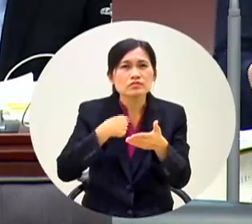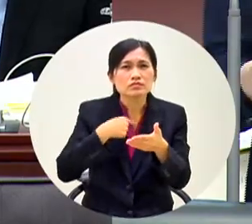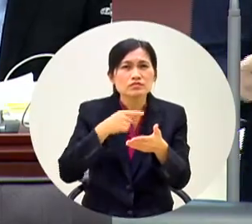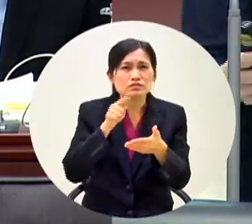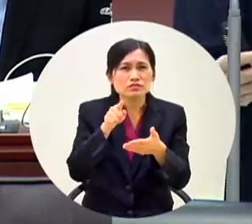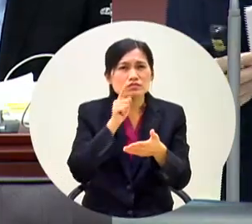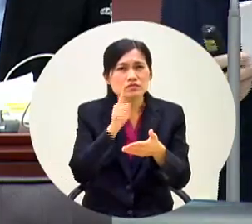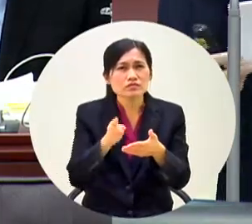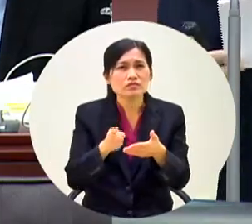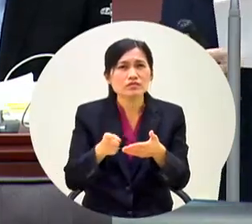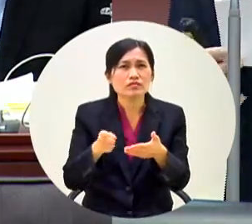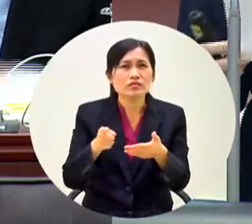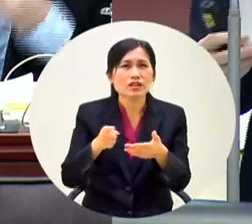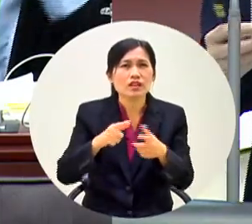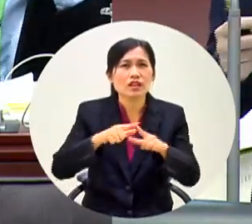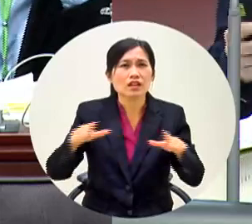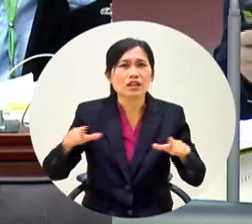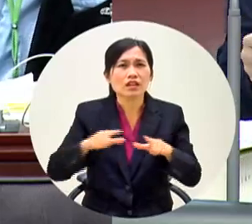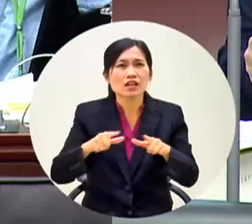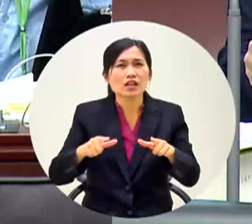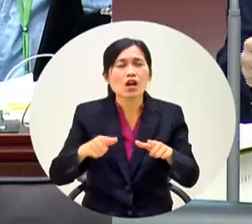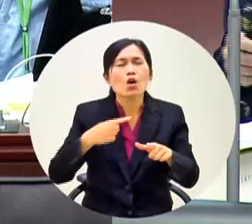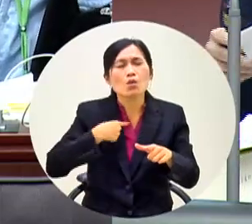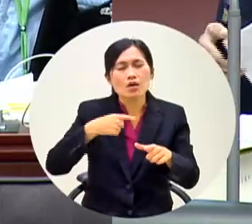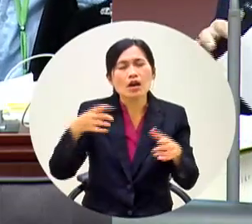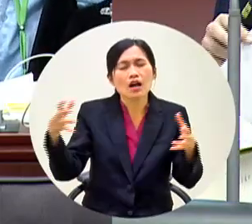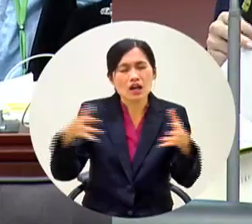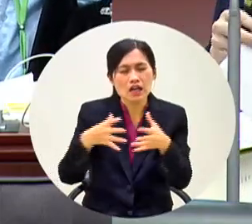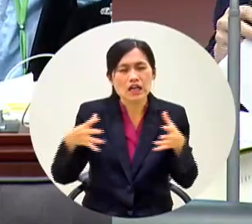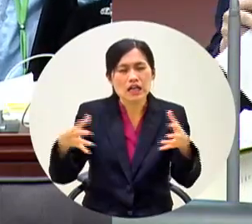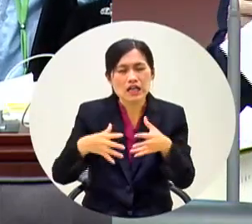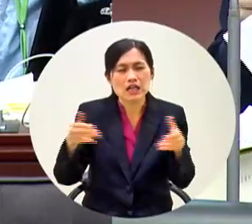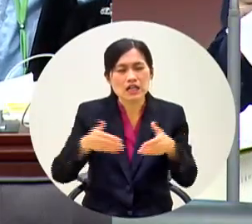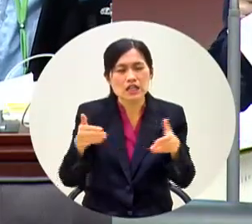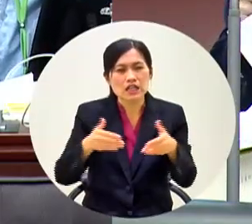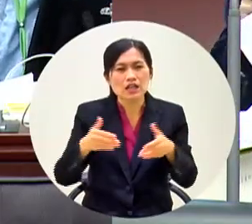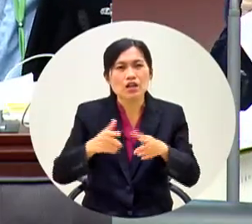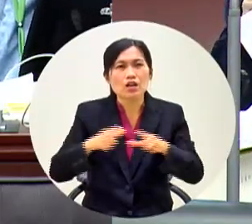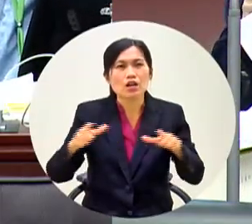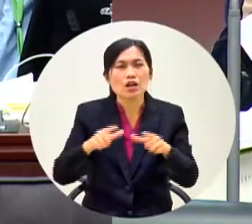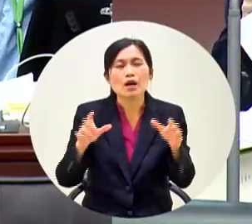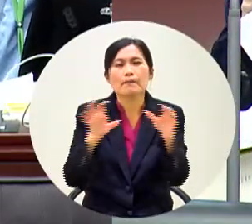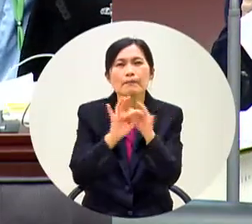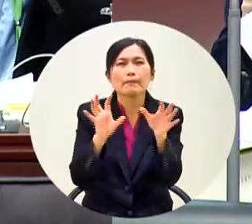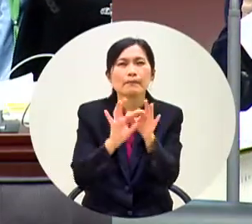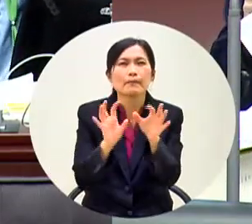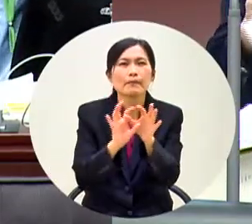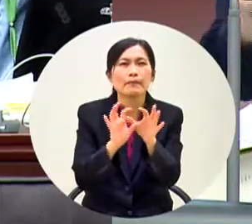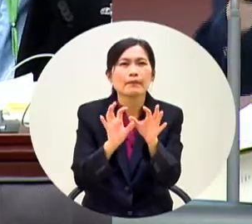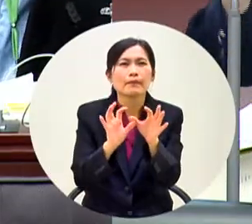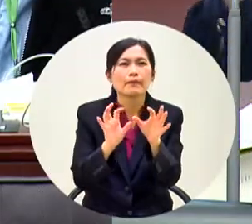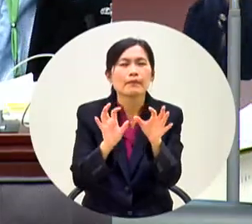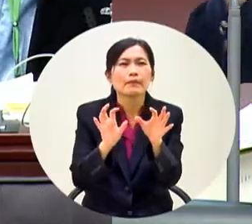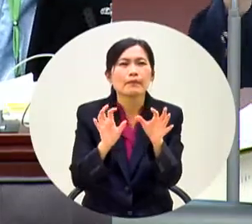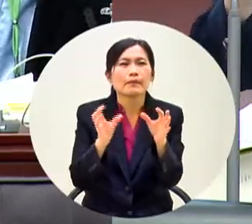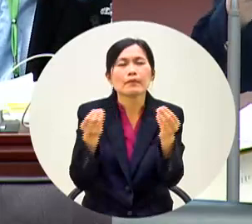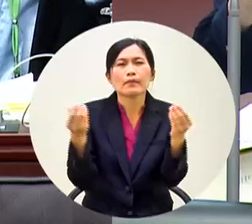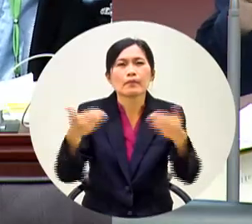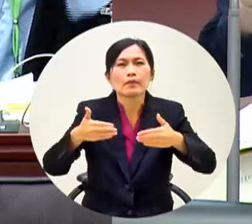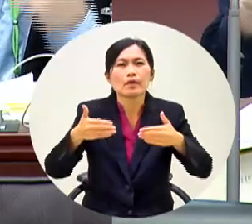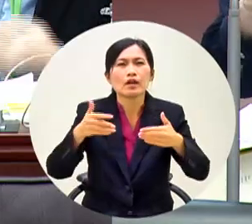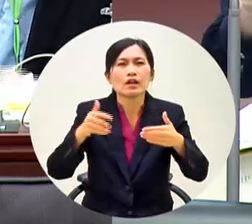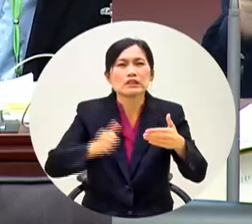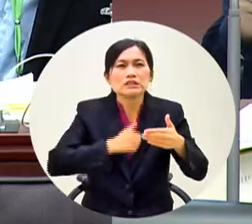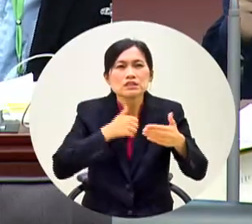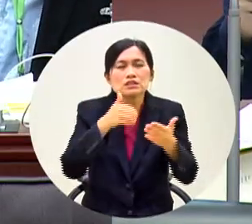建蔽不一样， 也可以采合建来扩大它 的 这个楼地板面积，都没有问题啦。但是实质上你算起来，